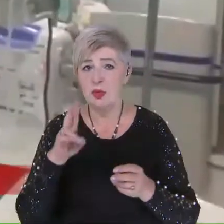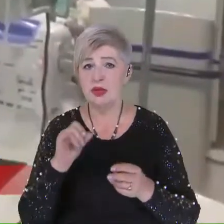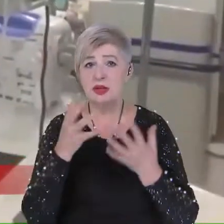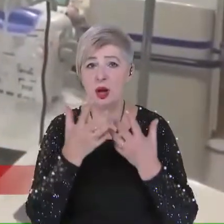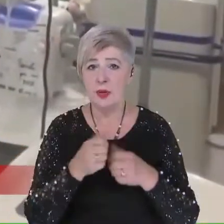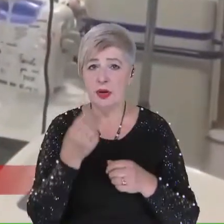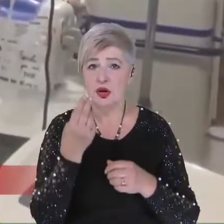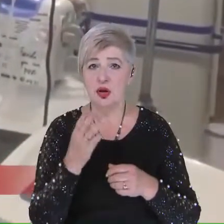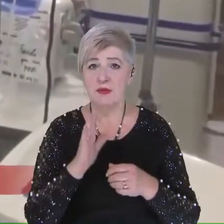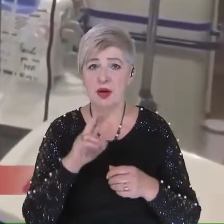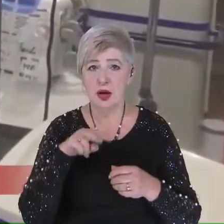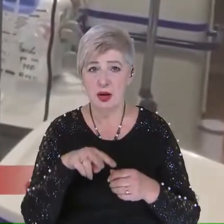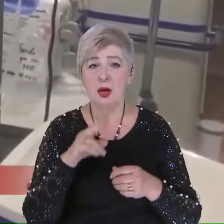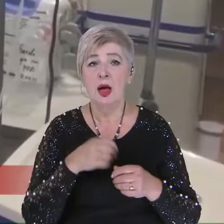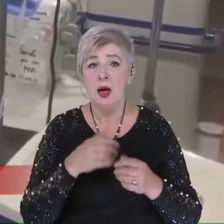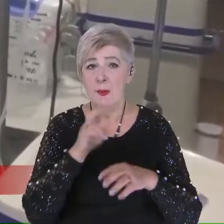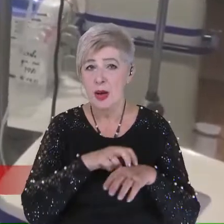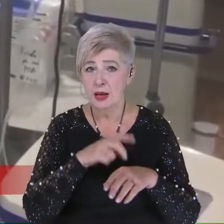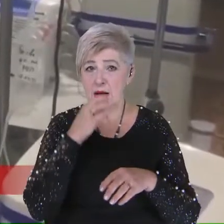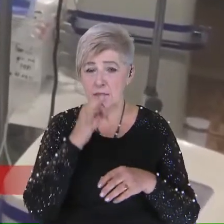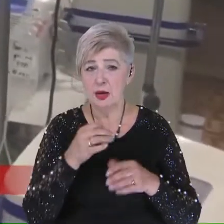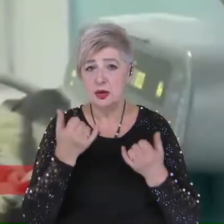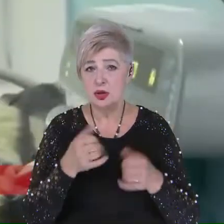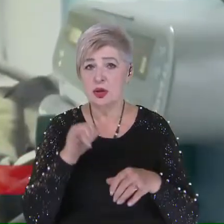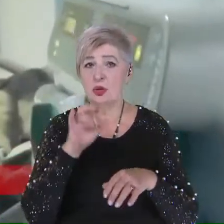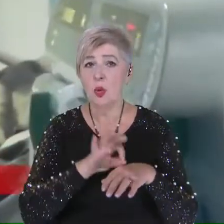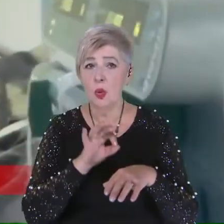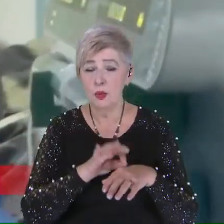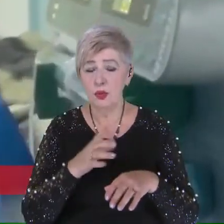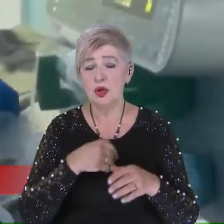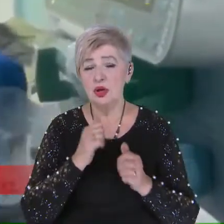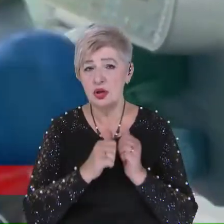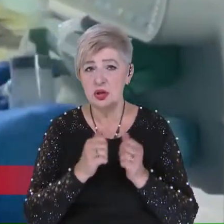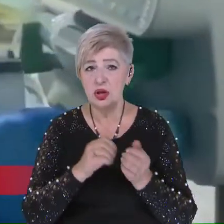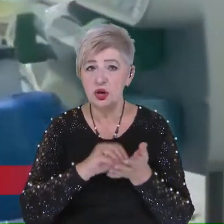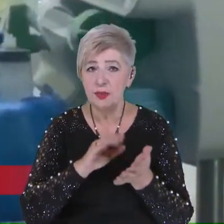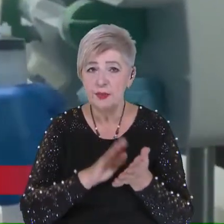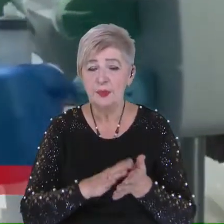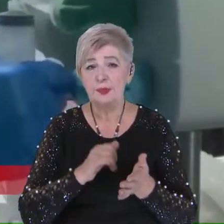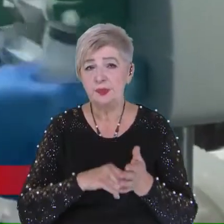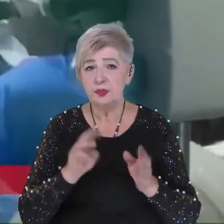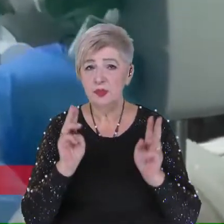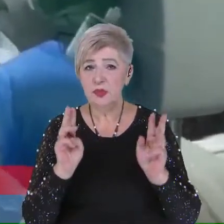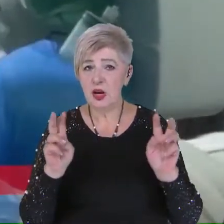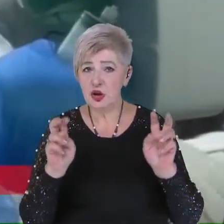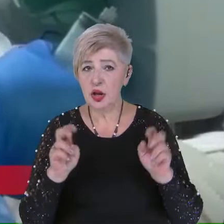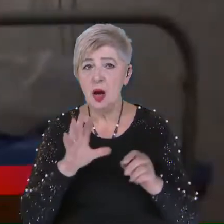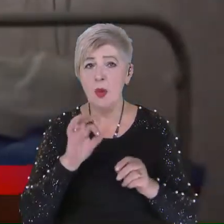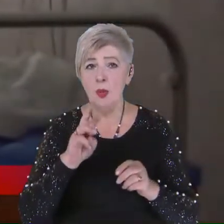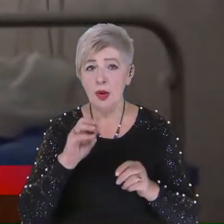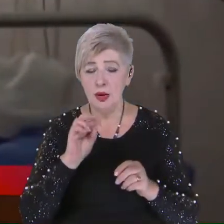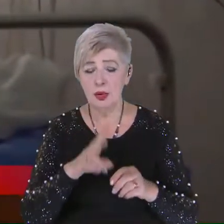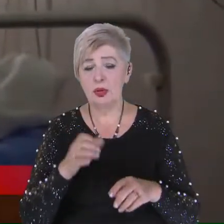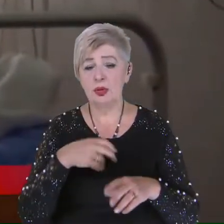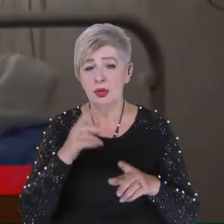ШВЛ. Медики кажуть, зараз у хворих все частіше діагностують штам омікрон. Фахівці закликають не